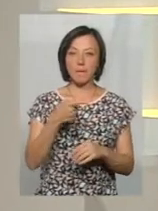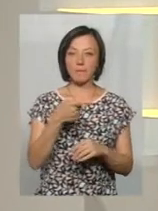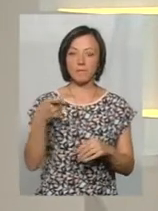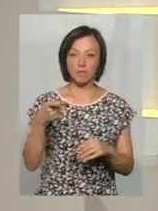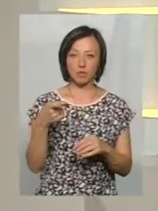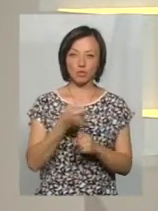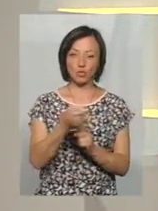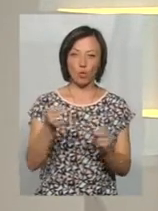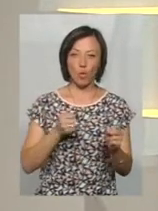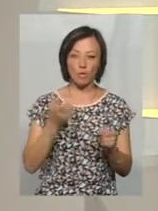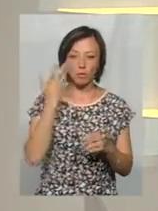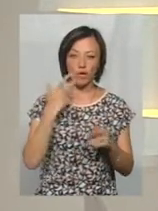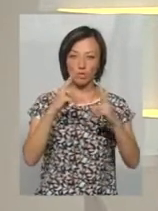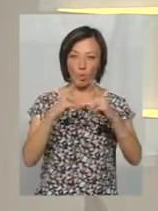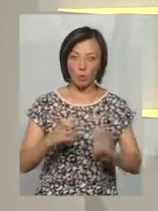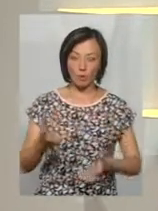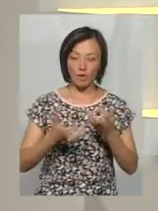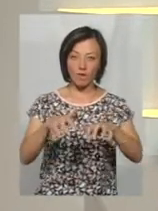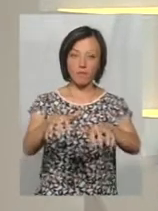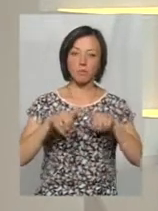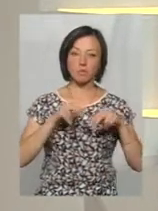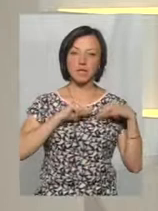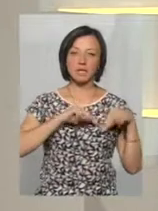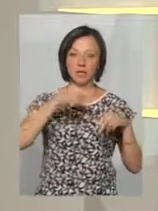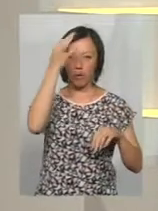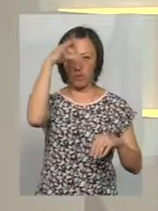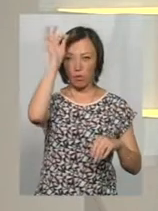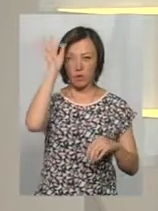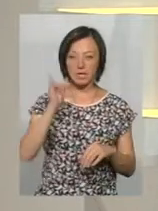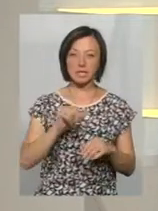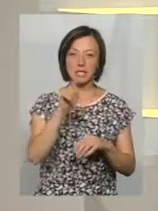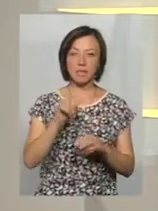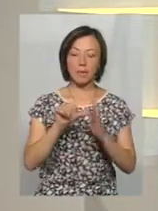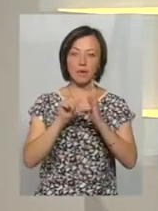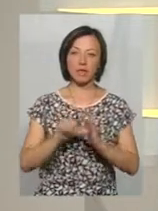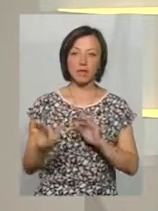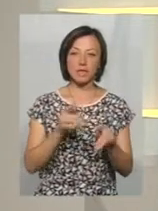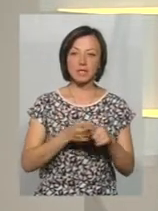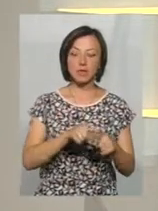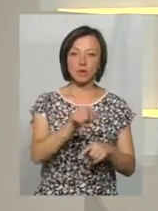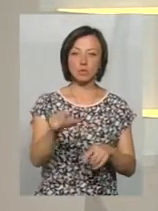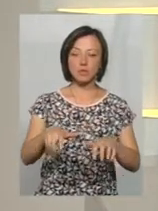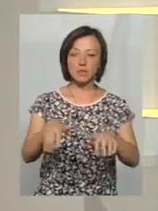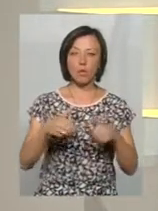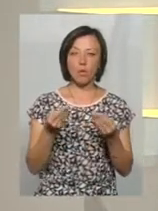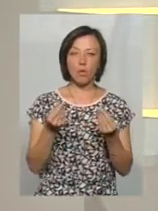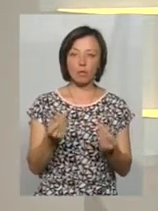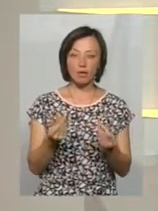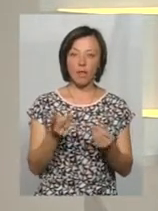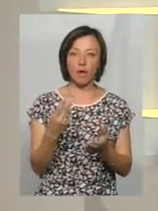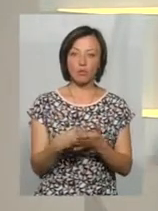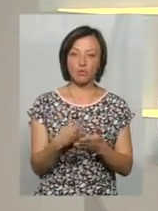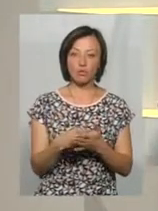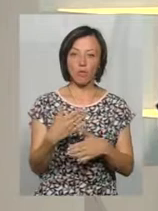холодну зброю під час обшуків вилучили працівники поліції. За півроку діяльності ці особи заволоділи коштами перевізників на